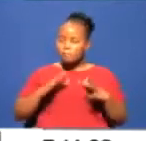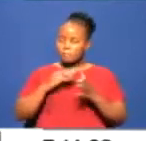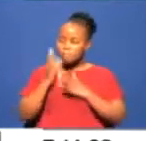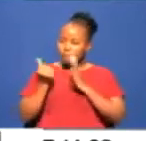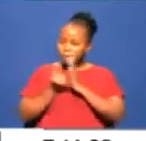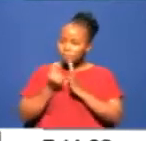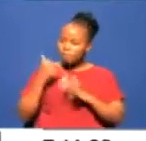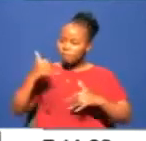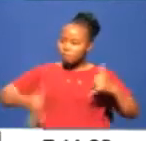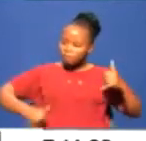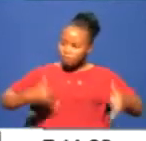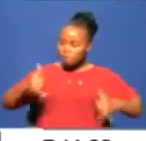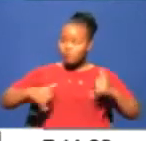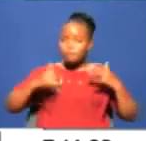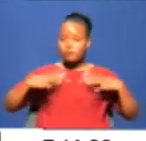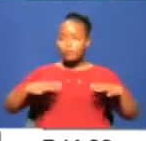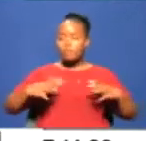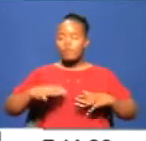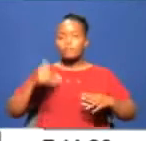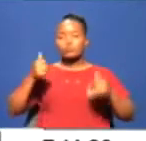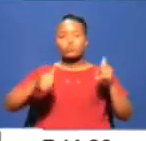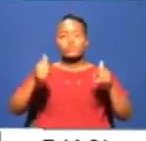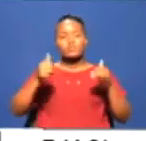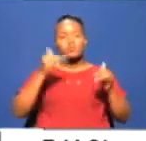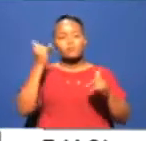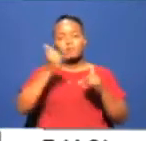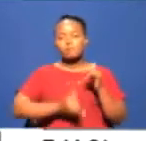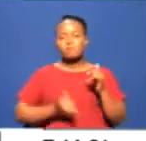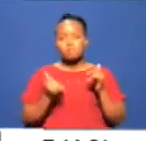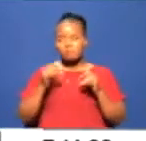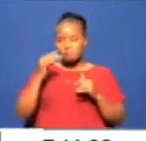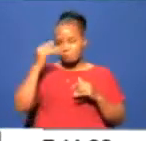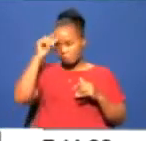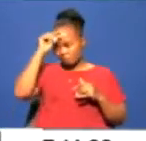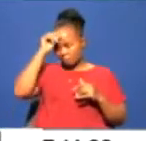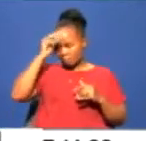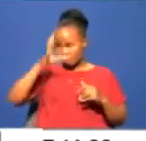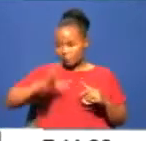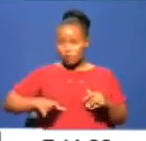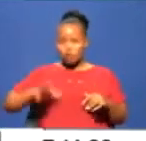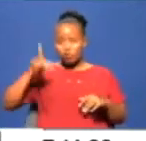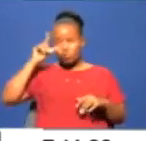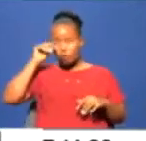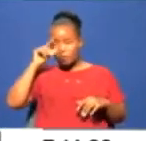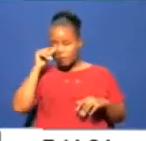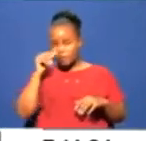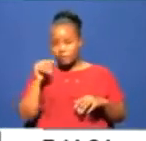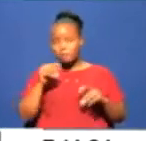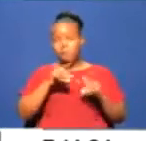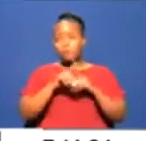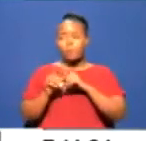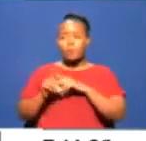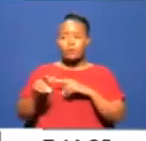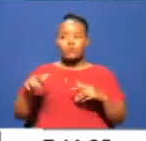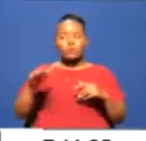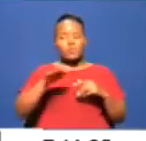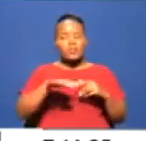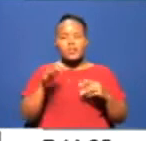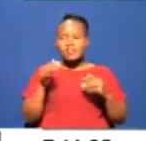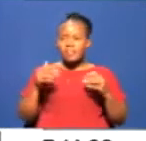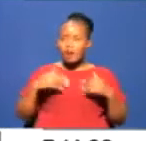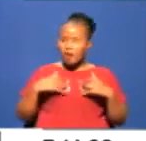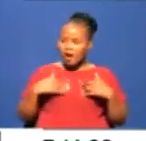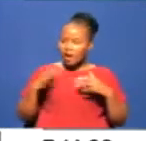hiyo ambayo ndiyo ya mwisho ya aina hiyo kwa gavana huyo Joho. Wakati huo huo, eneo hilo la pwani lilikuwa na mandhari ya kupendeza